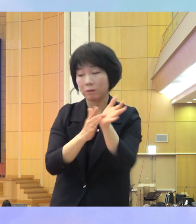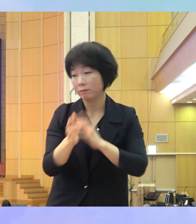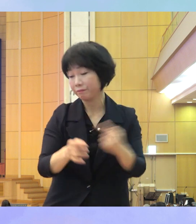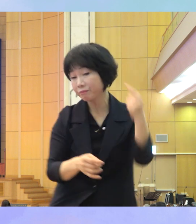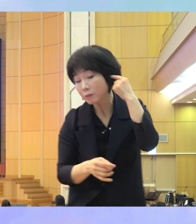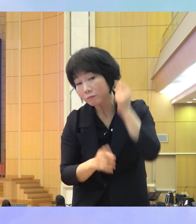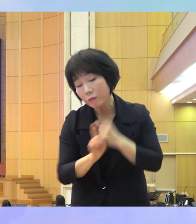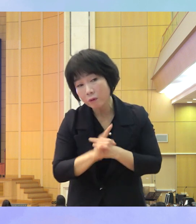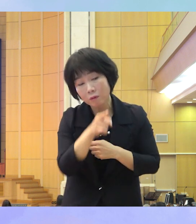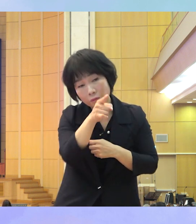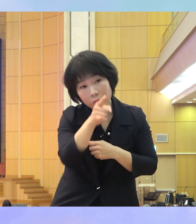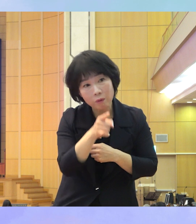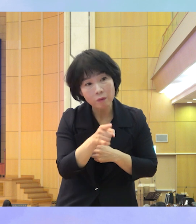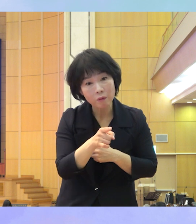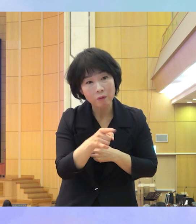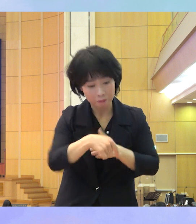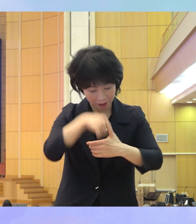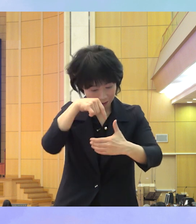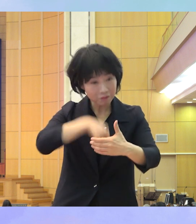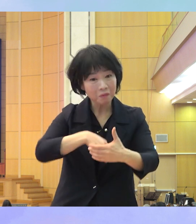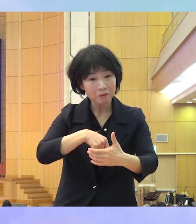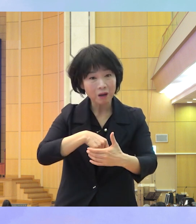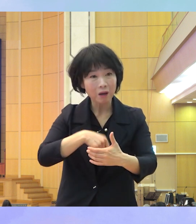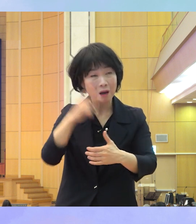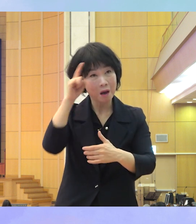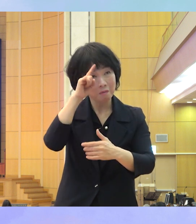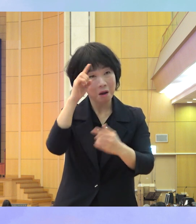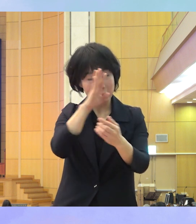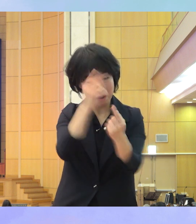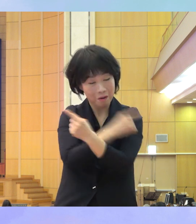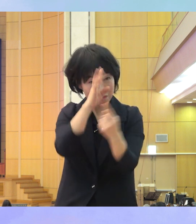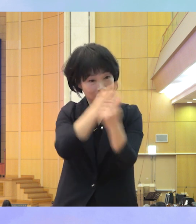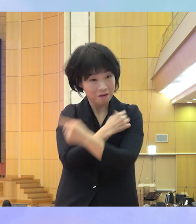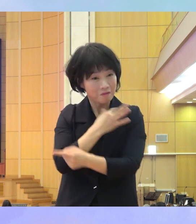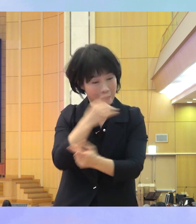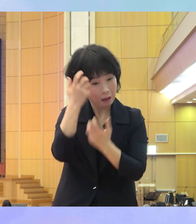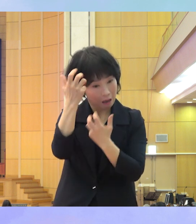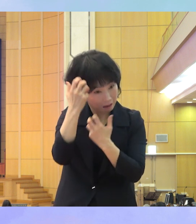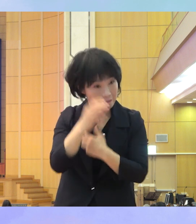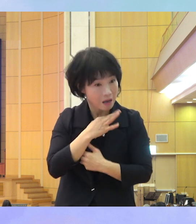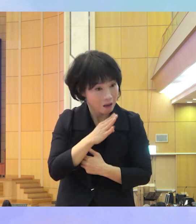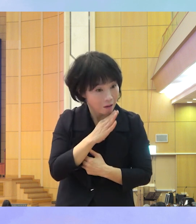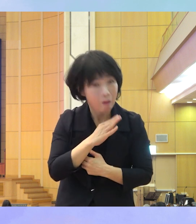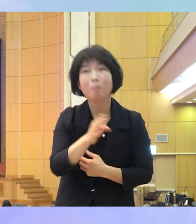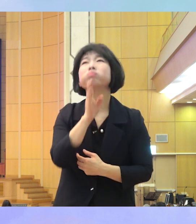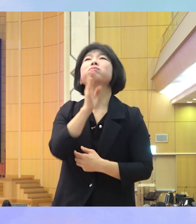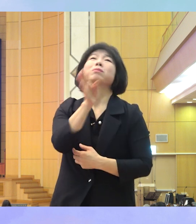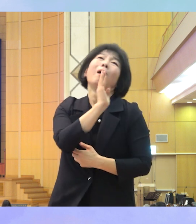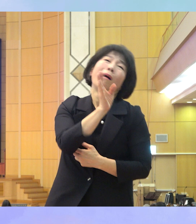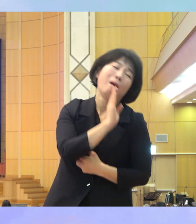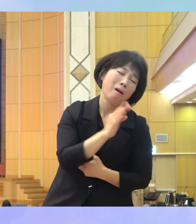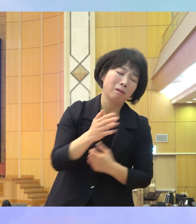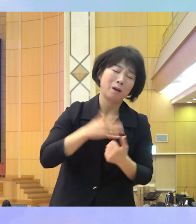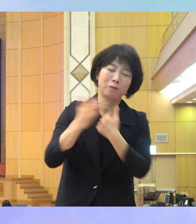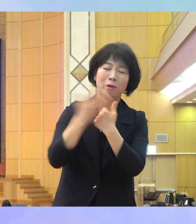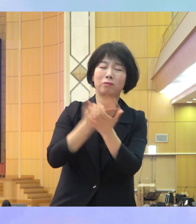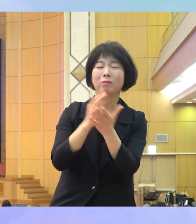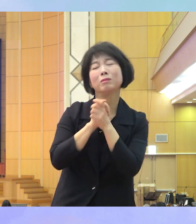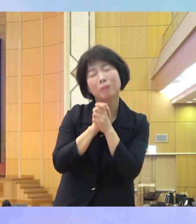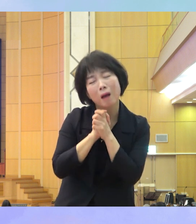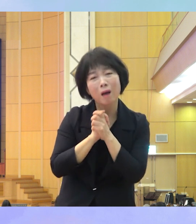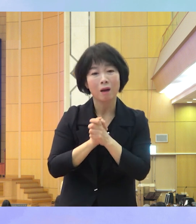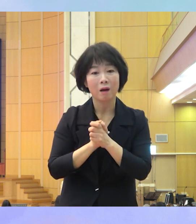때 내가 그렇게 원한다면 너가 나를 바라면서 그렇게 도움을